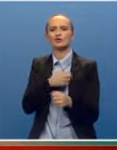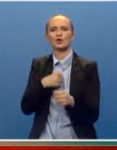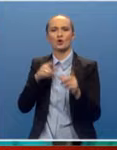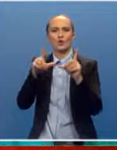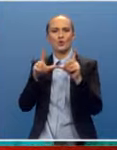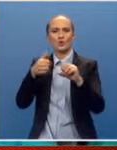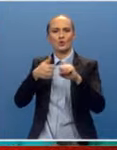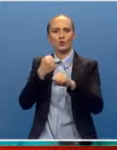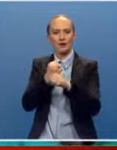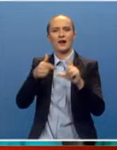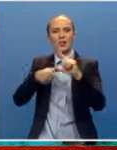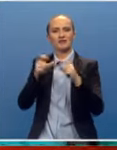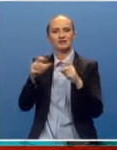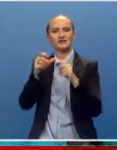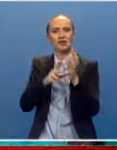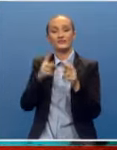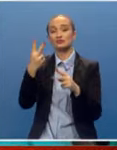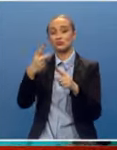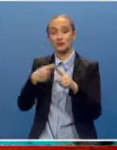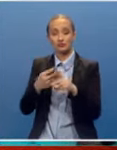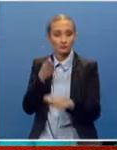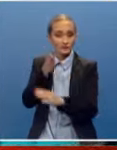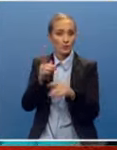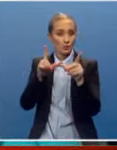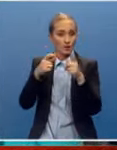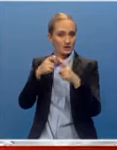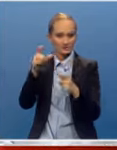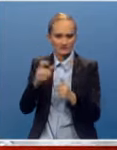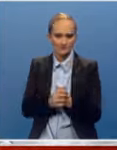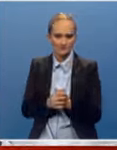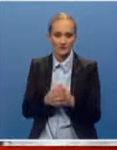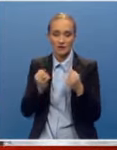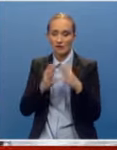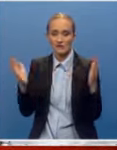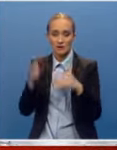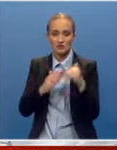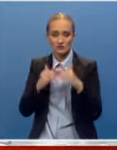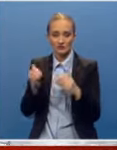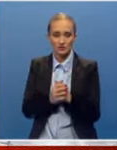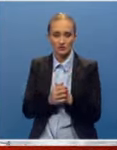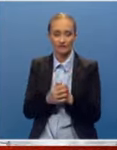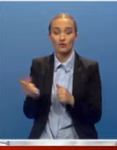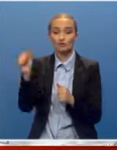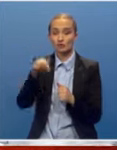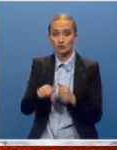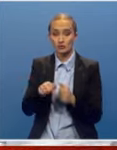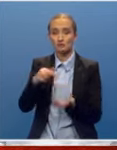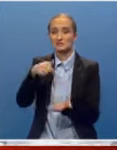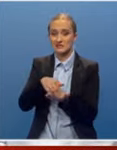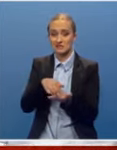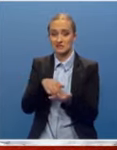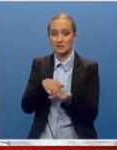Uglješom Stanojevićem, koji je po drugi put posjetio UKC. Jako veliko zadovoljstvo je doći u